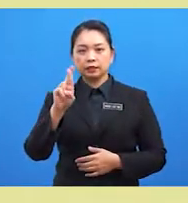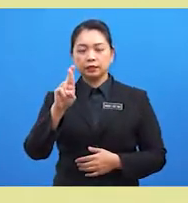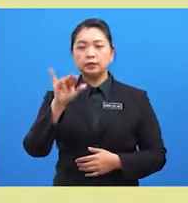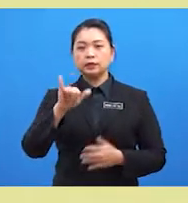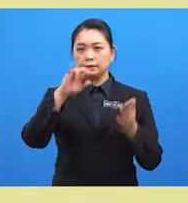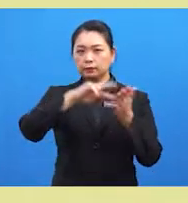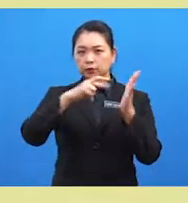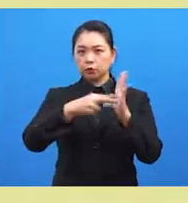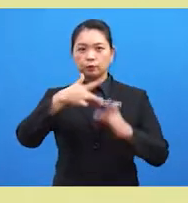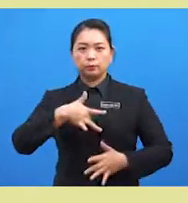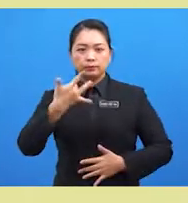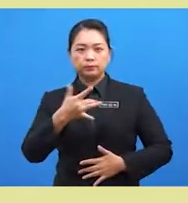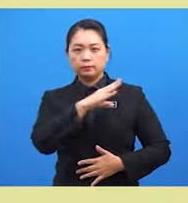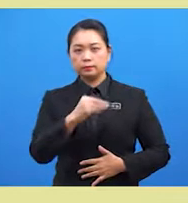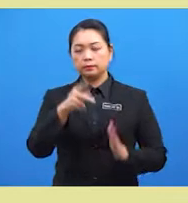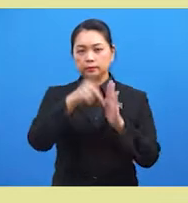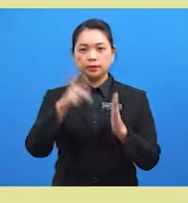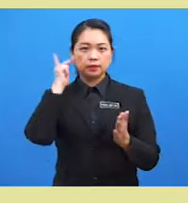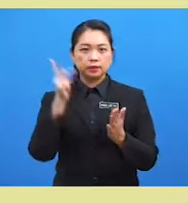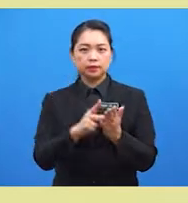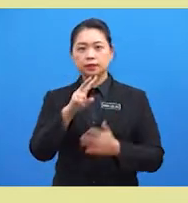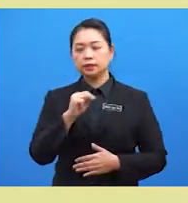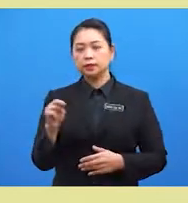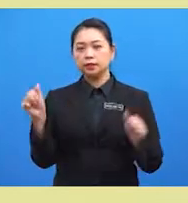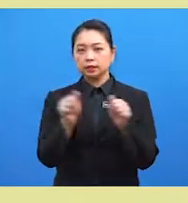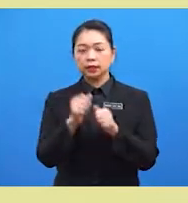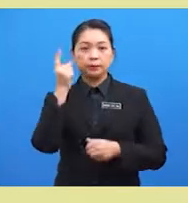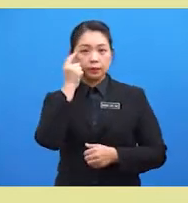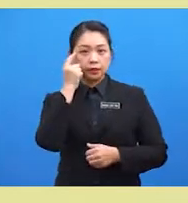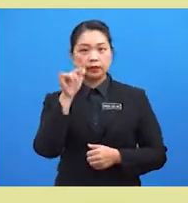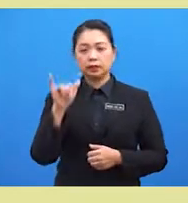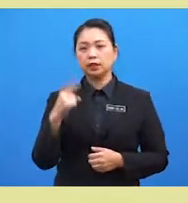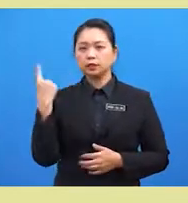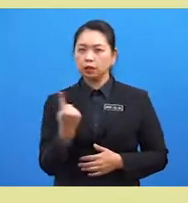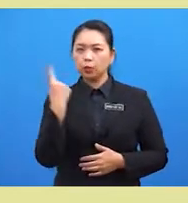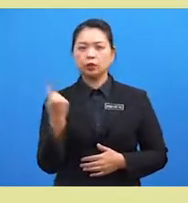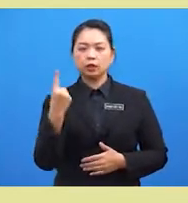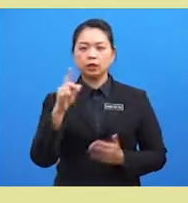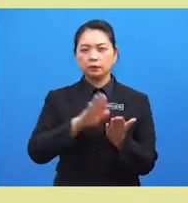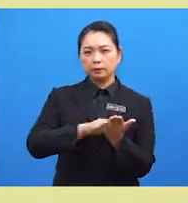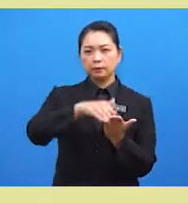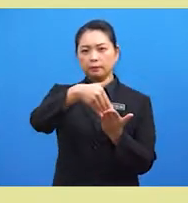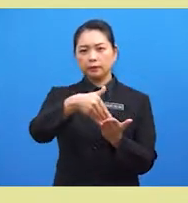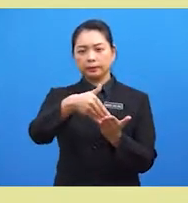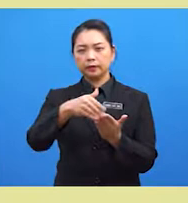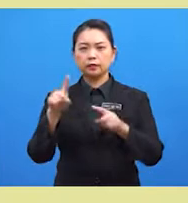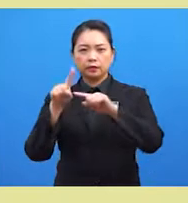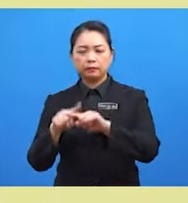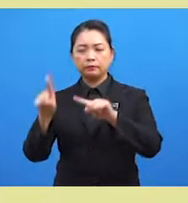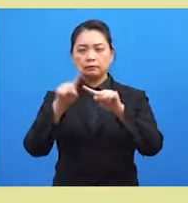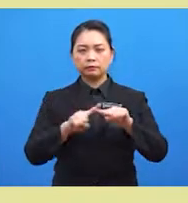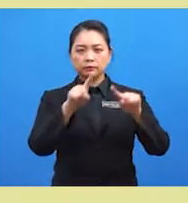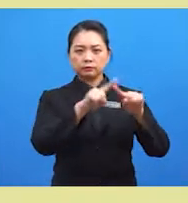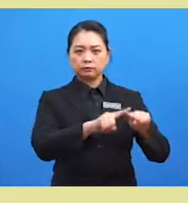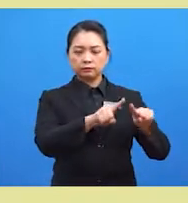perasaan serta pengenalan dengan panca indera yang selalunya